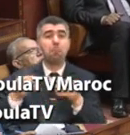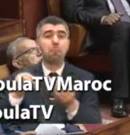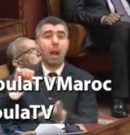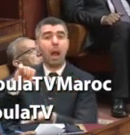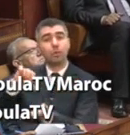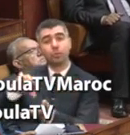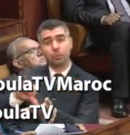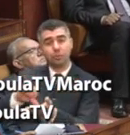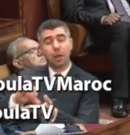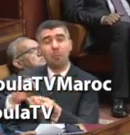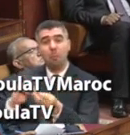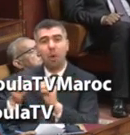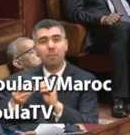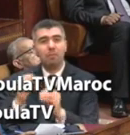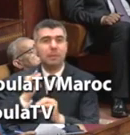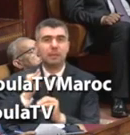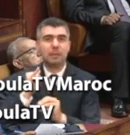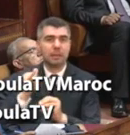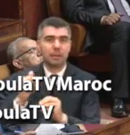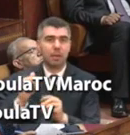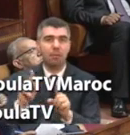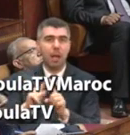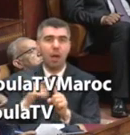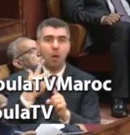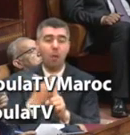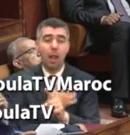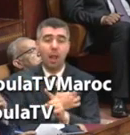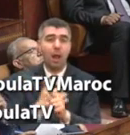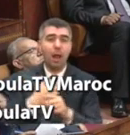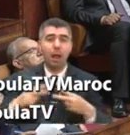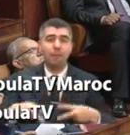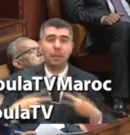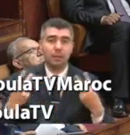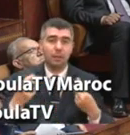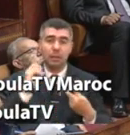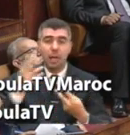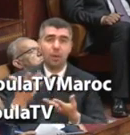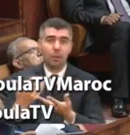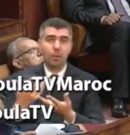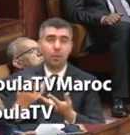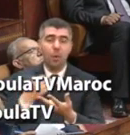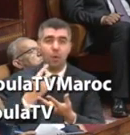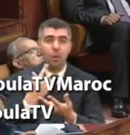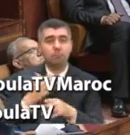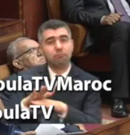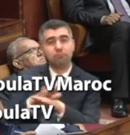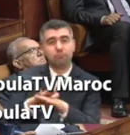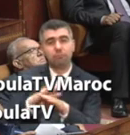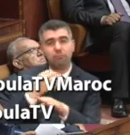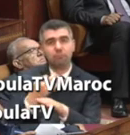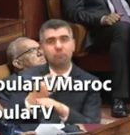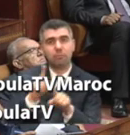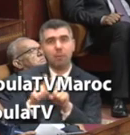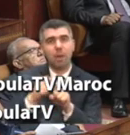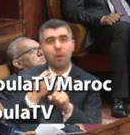واحد المشاكل ديال حياه او موت. السيد الوزير الله يجازيكم بخير، راه مر بيت الفرس هنا،